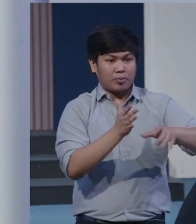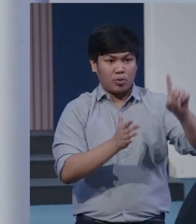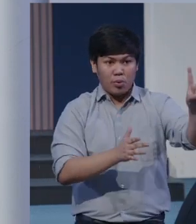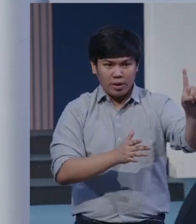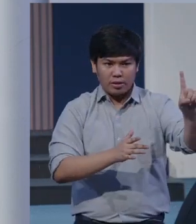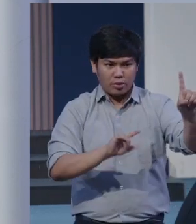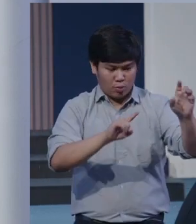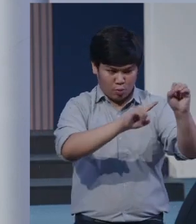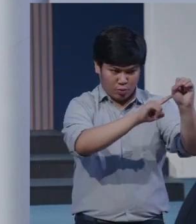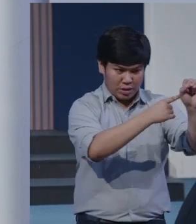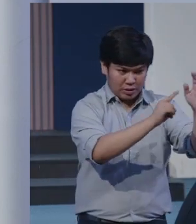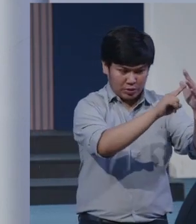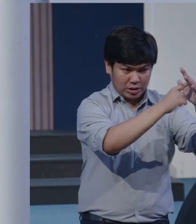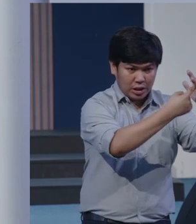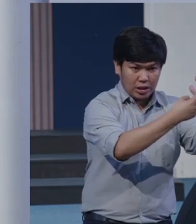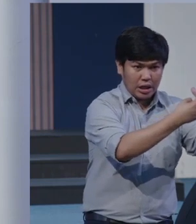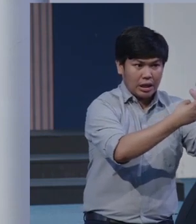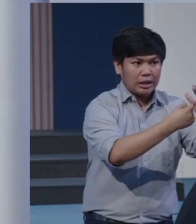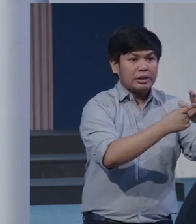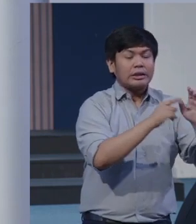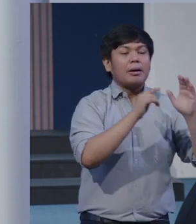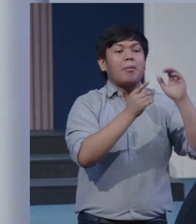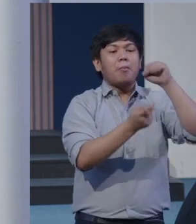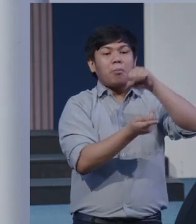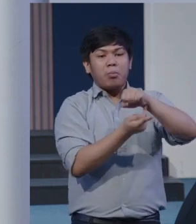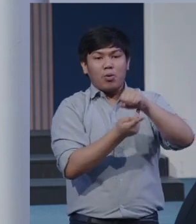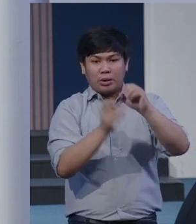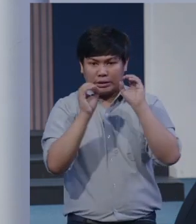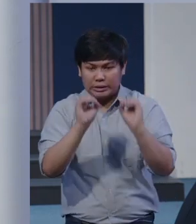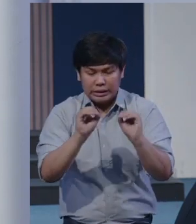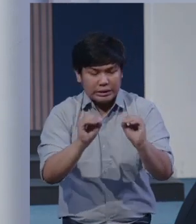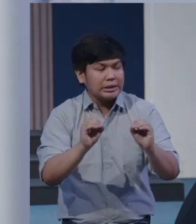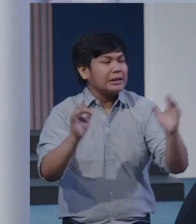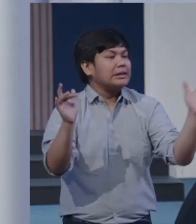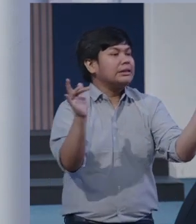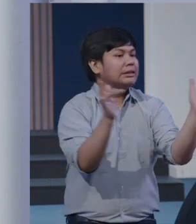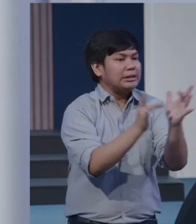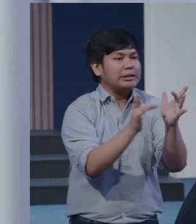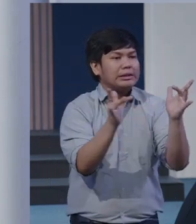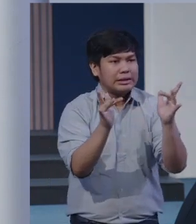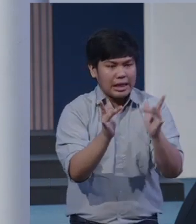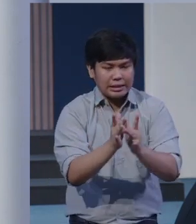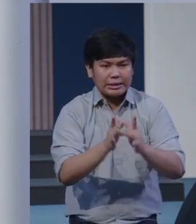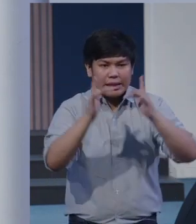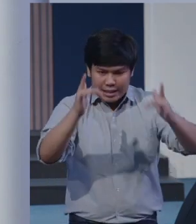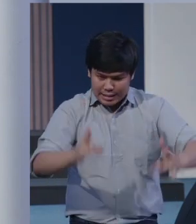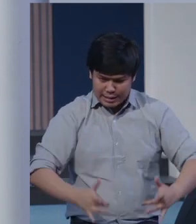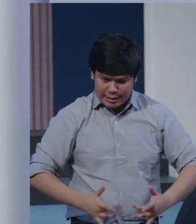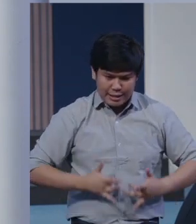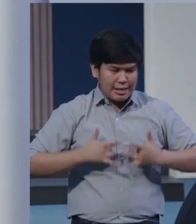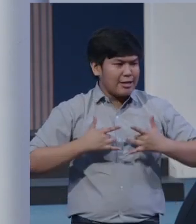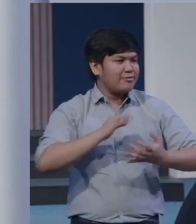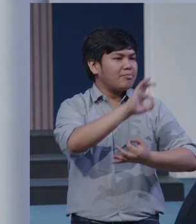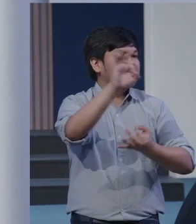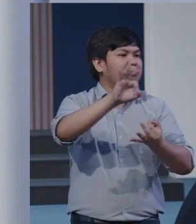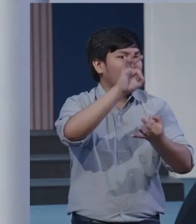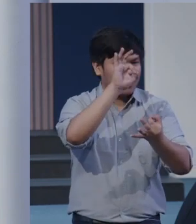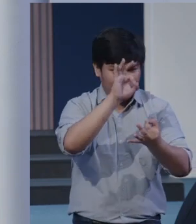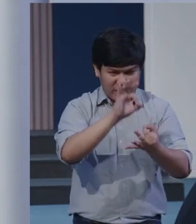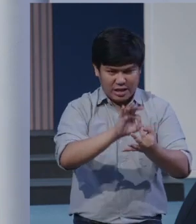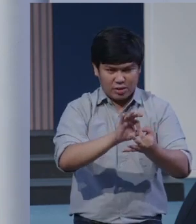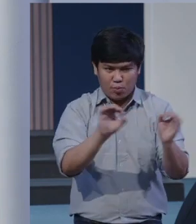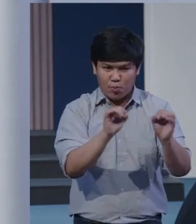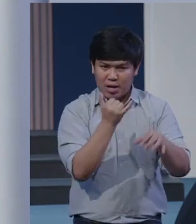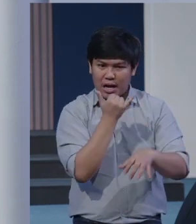2 tsaka ephesians 3 kaya pagdating sa ephesians 4:1 therefore kaya pagdating sa verse